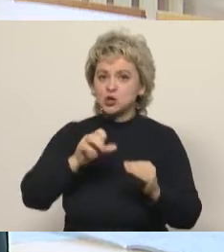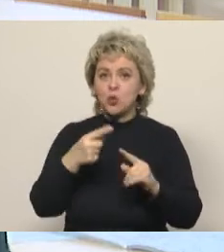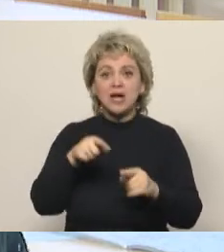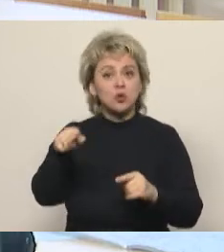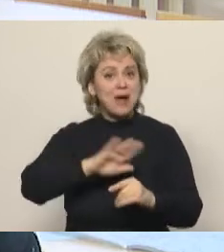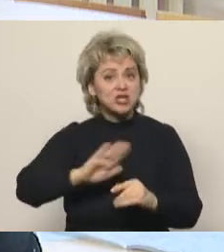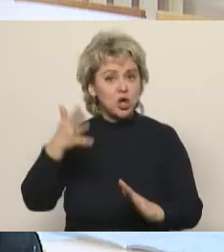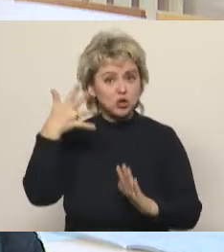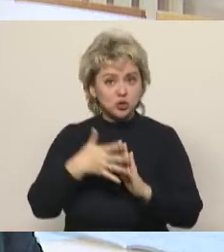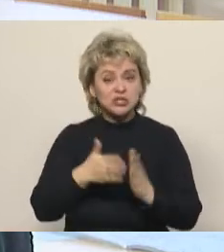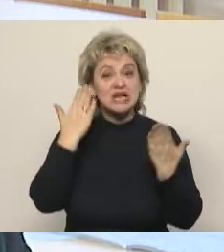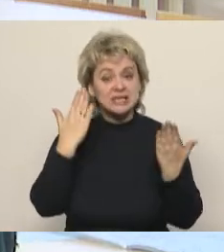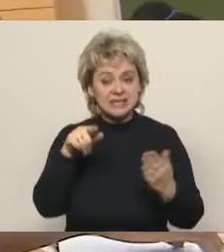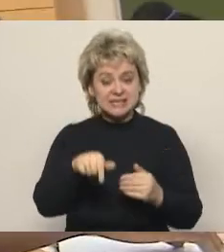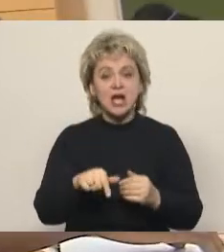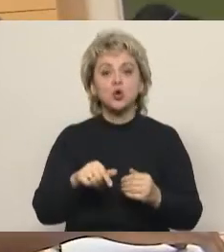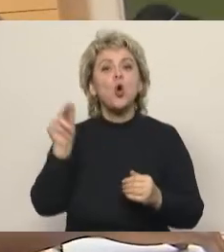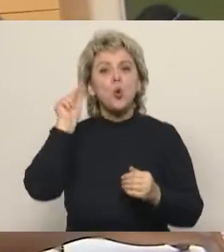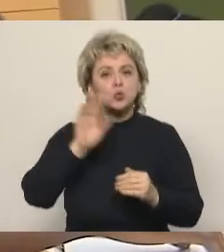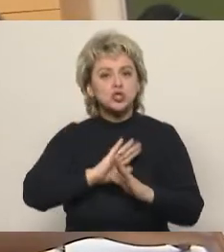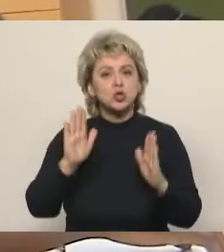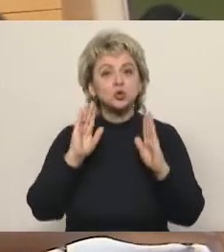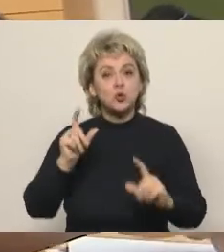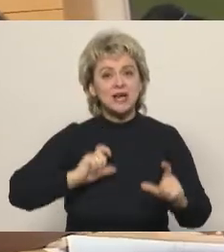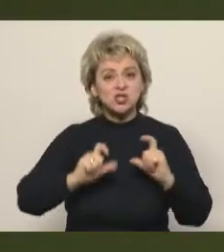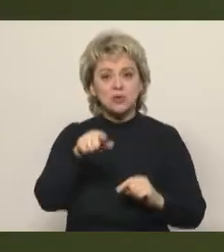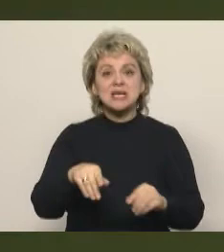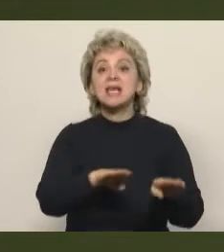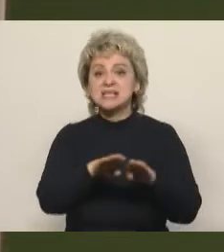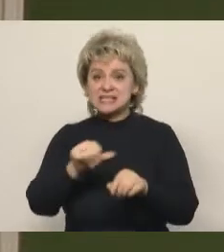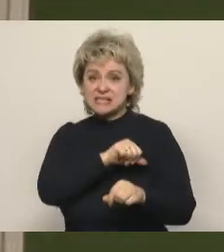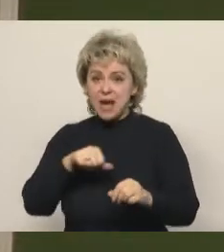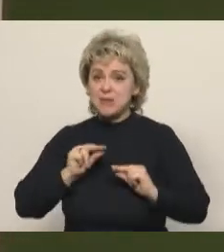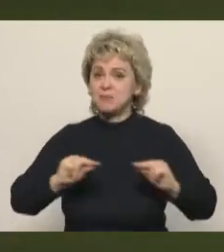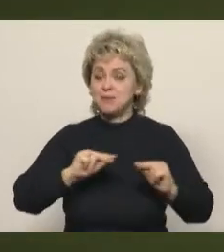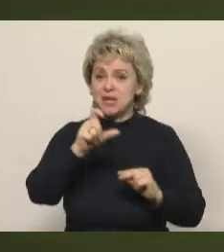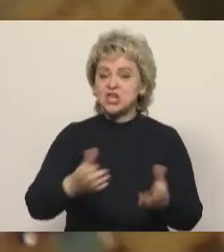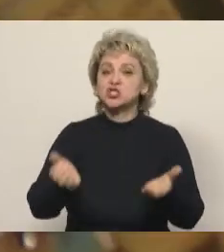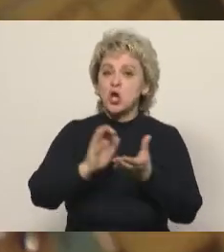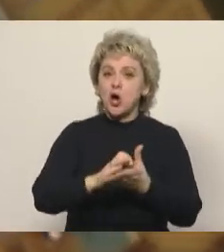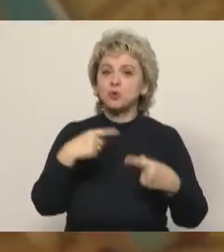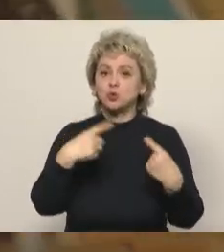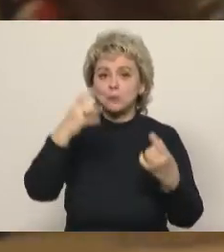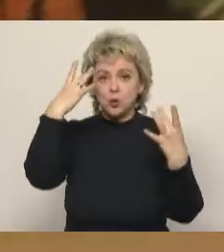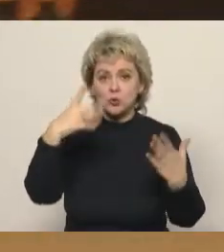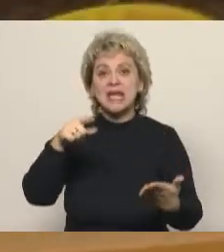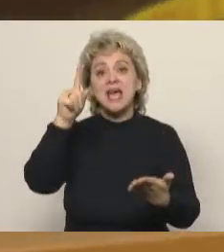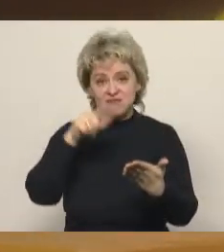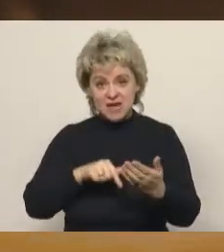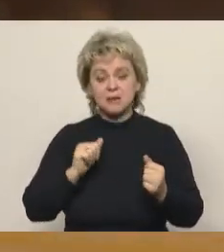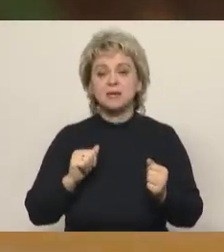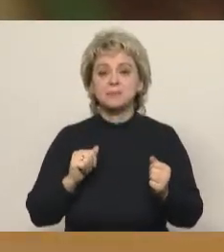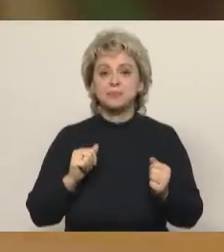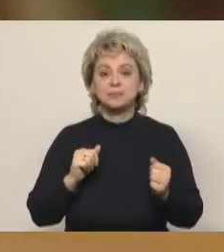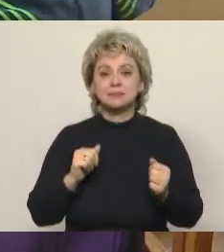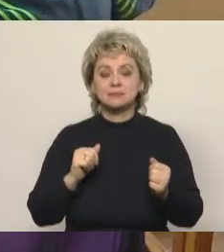не изучили, не знают. Кстати, учатся не только студенты. Заодно и сами преподаватели знакомятся с другими культурами и религиями.